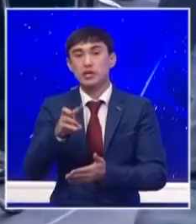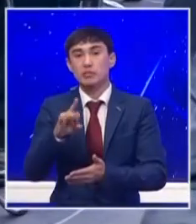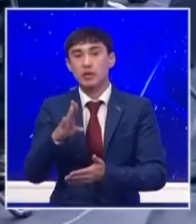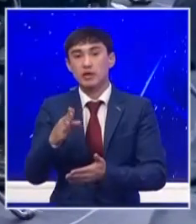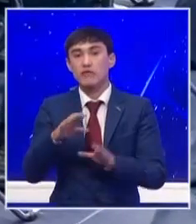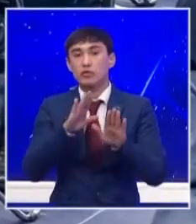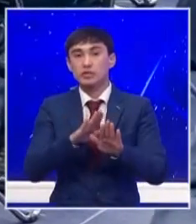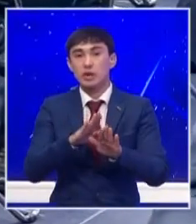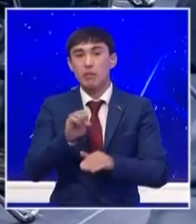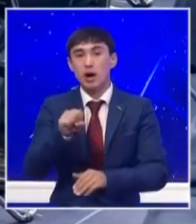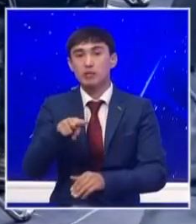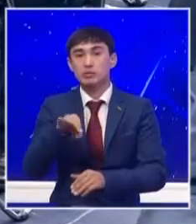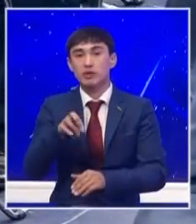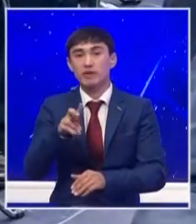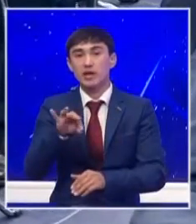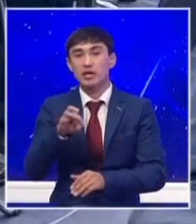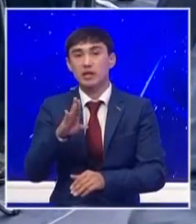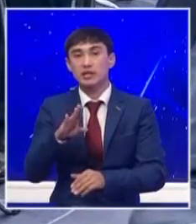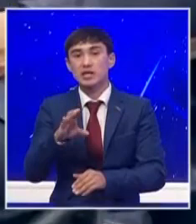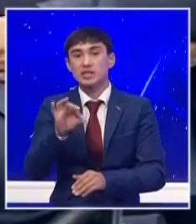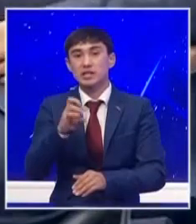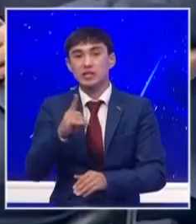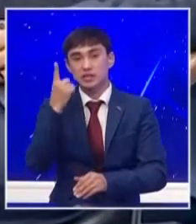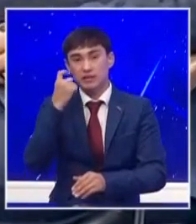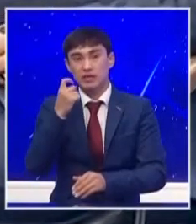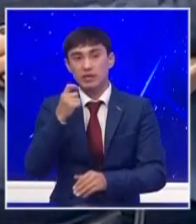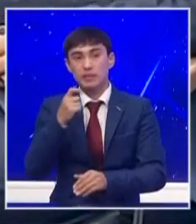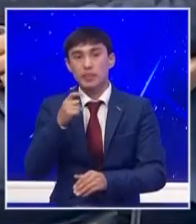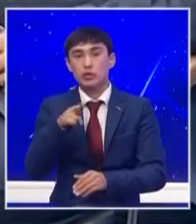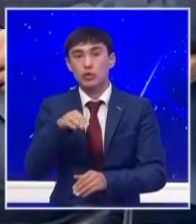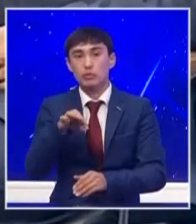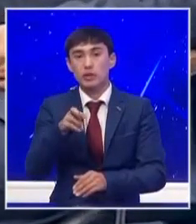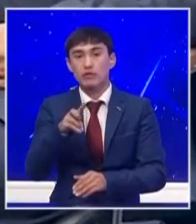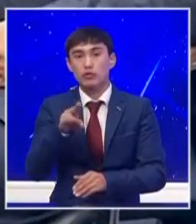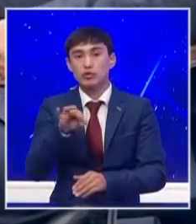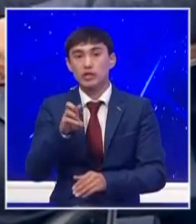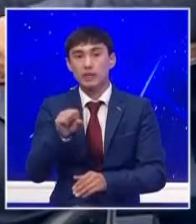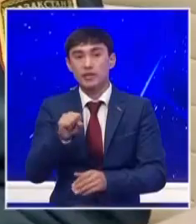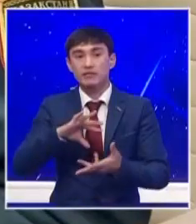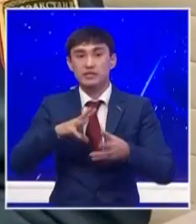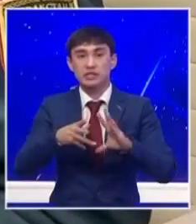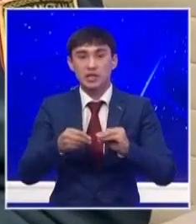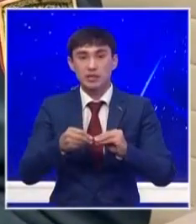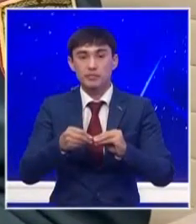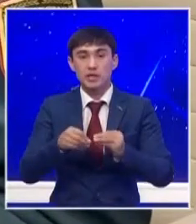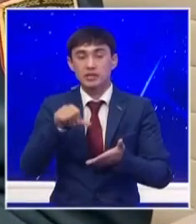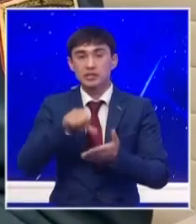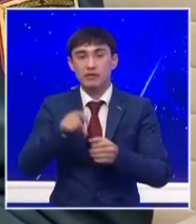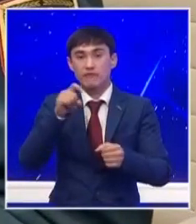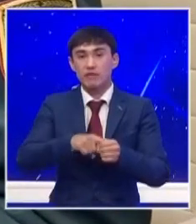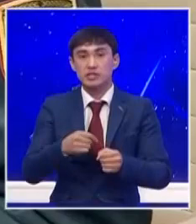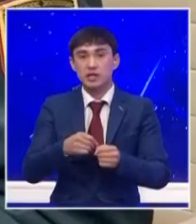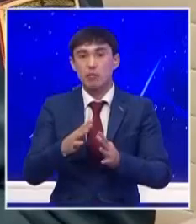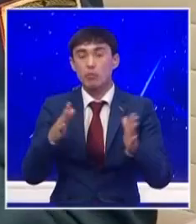бек его заместителем алпысбаев колижанка совета толум бекова кульсары в целом в составе в